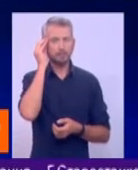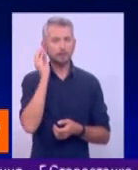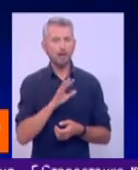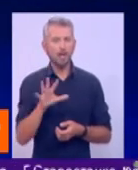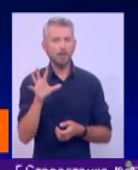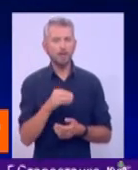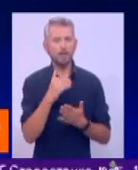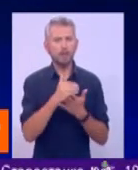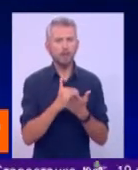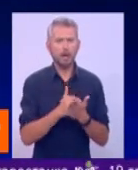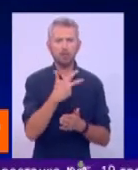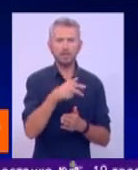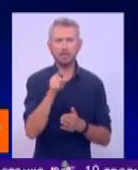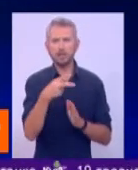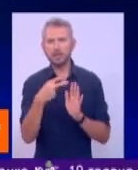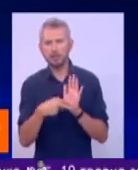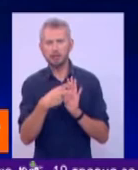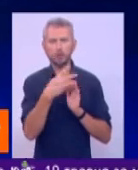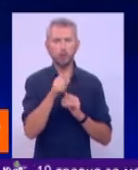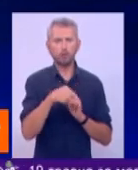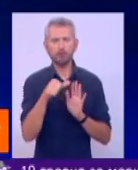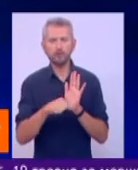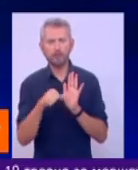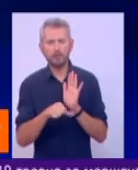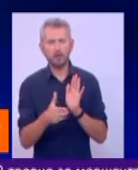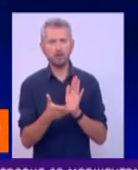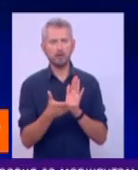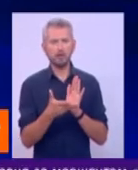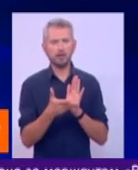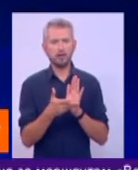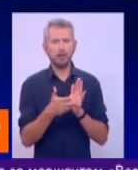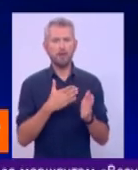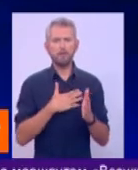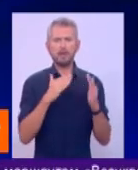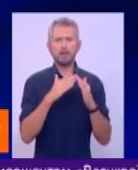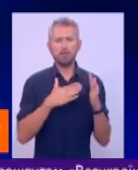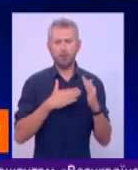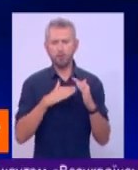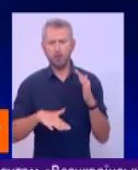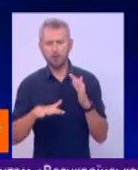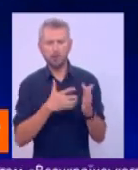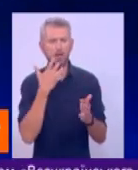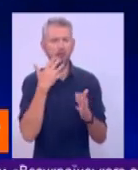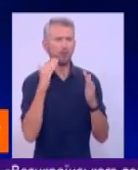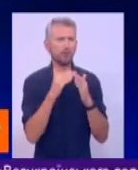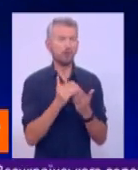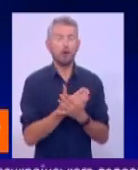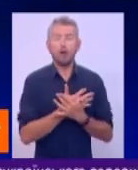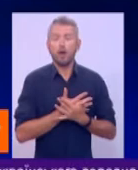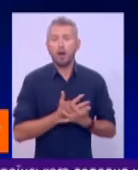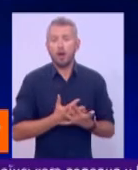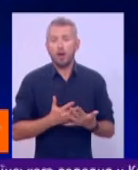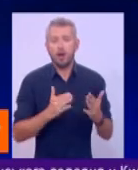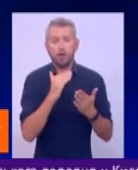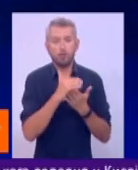все программы 30 на 70, 40 на 60, медимые по двери, там, теплый будинок, их по Киеву и по